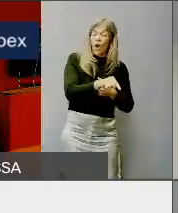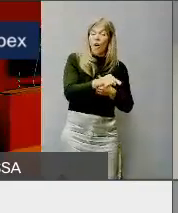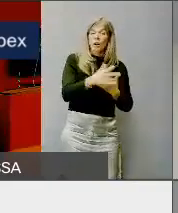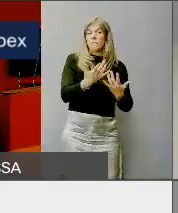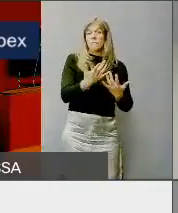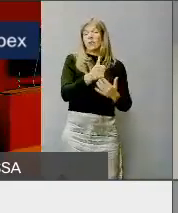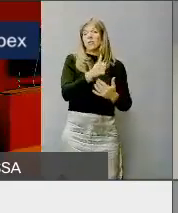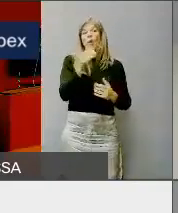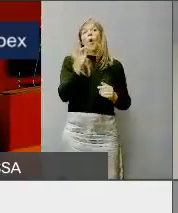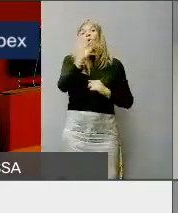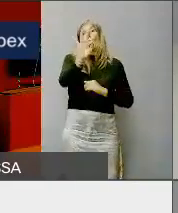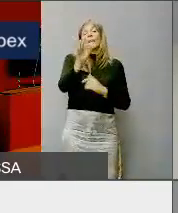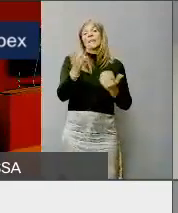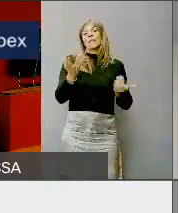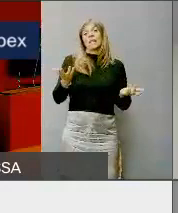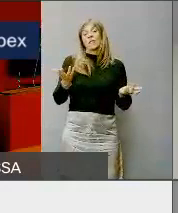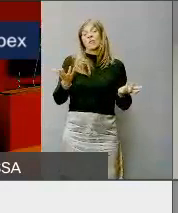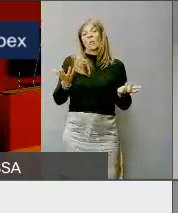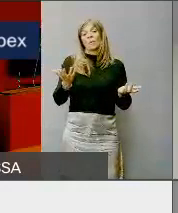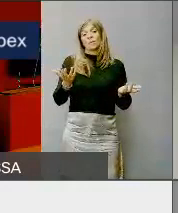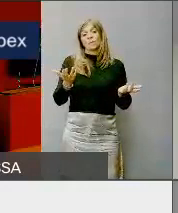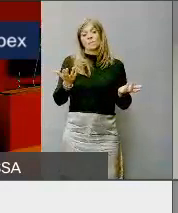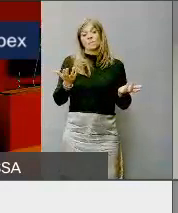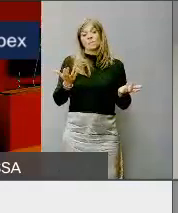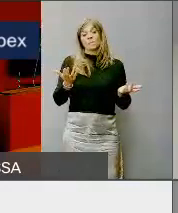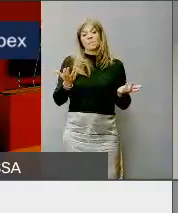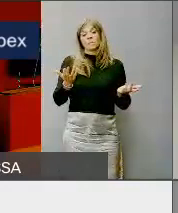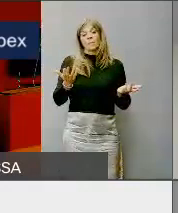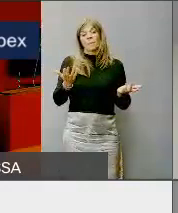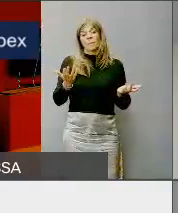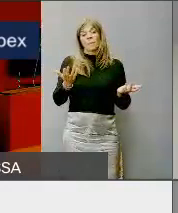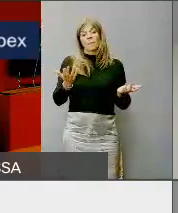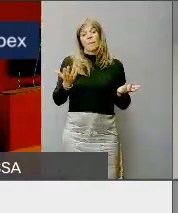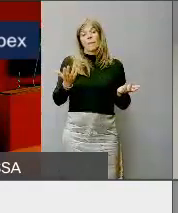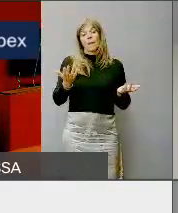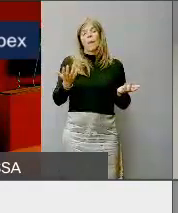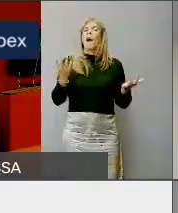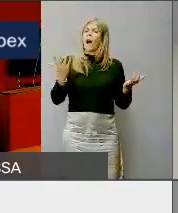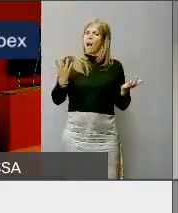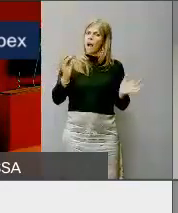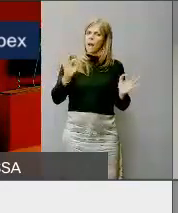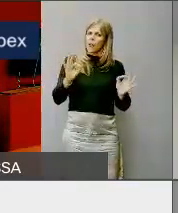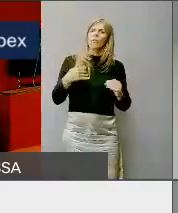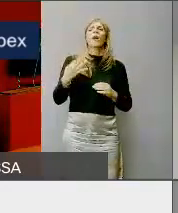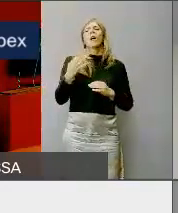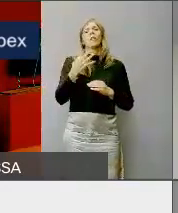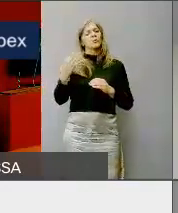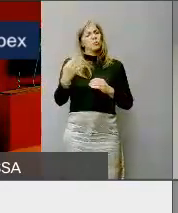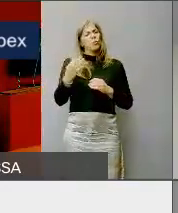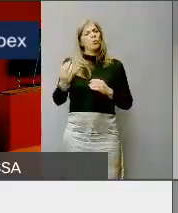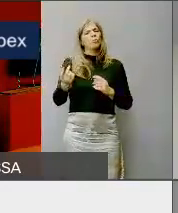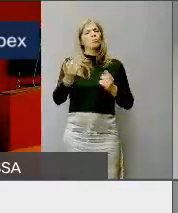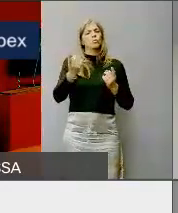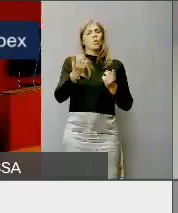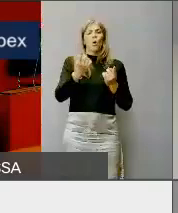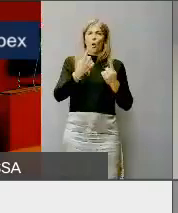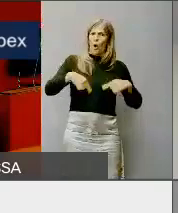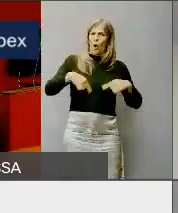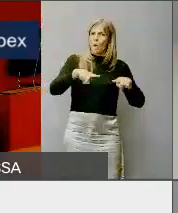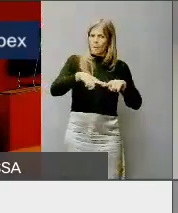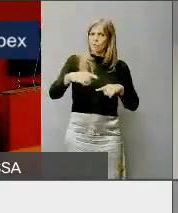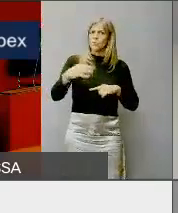finalità quindi ecco giustissimo andare in aula di commissione